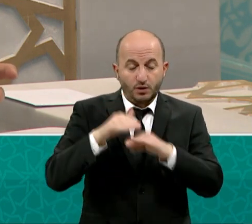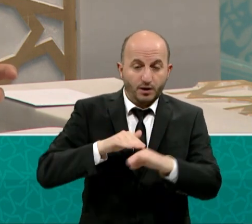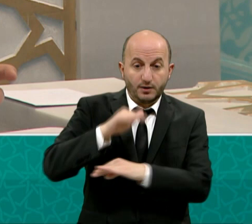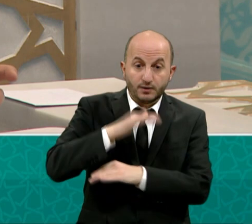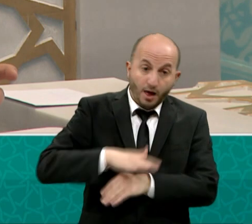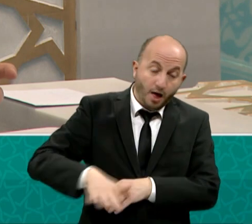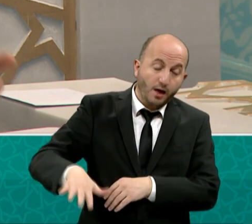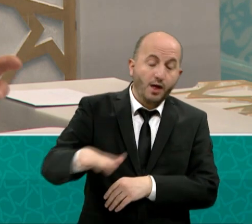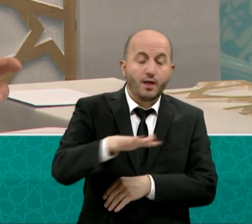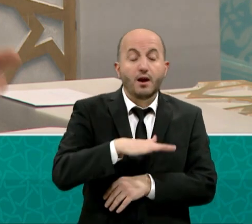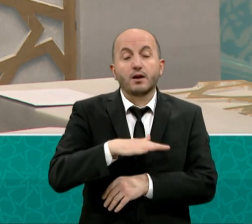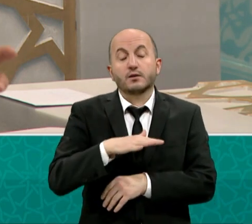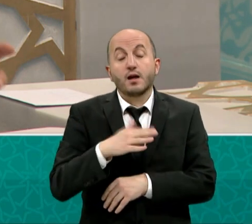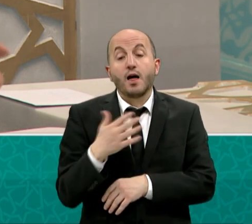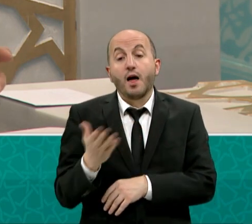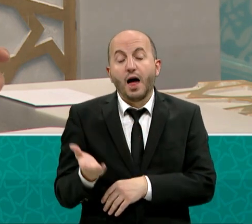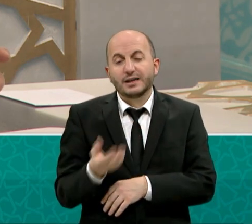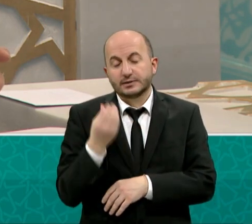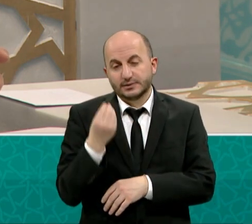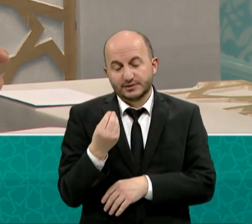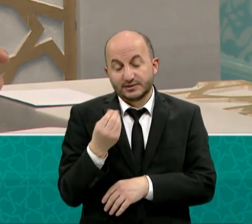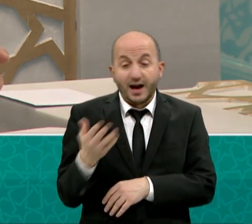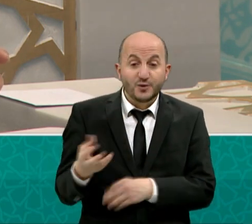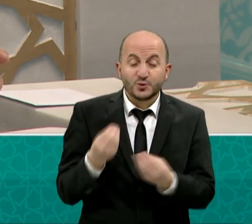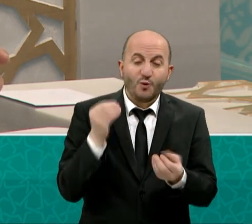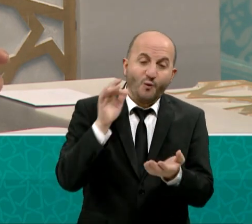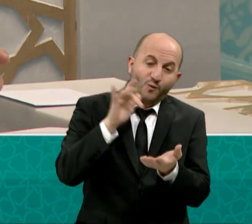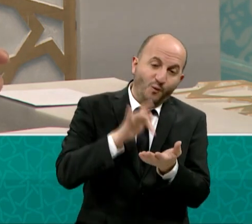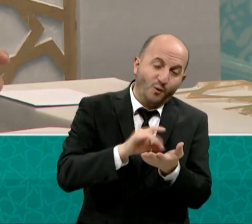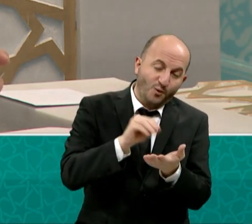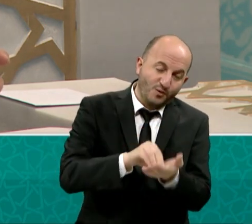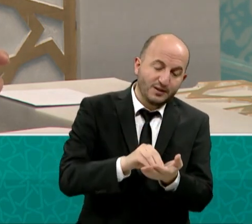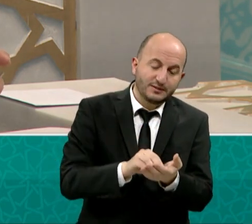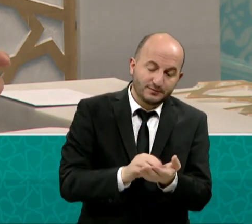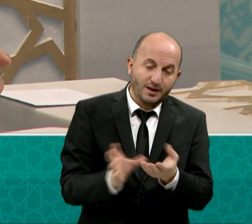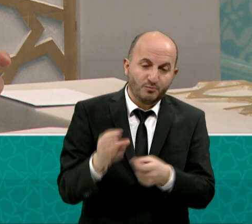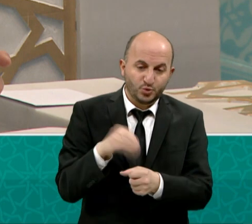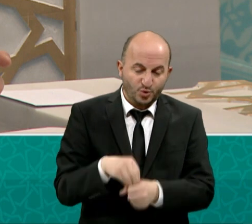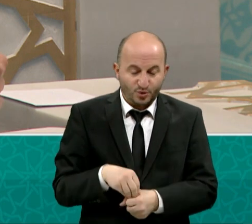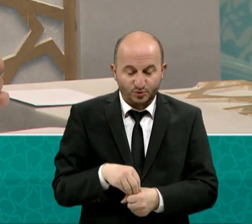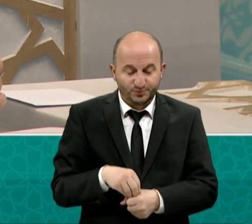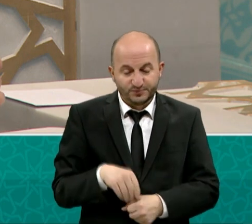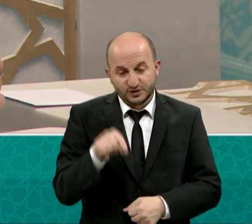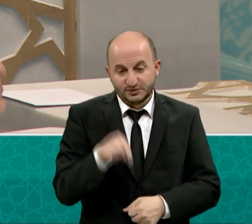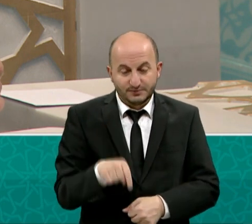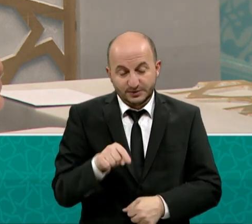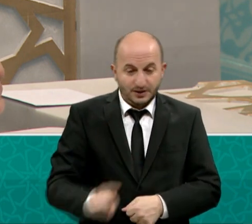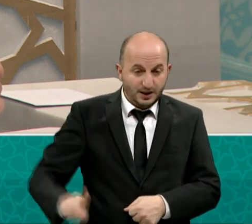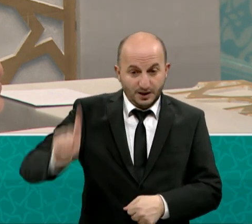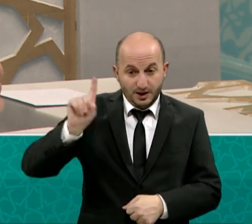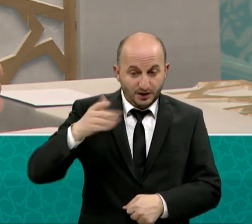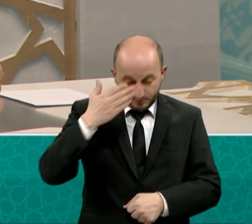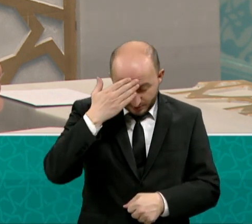alanında en iyiyi, en güzeli ortaya koymayı kapsıyor. Şimdi Allah'a ibadet